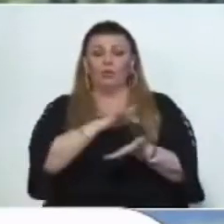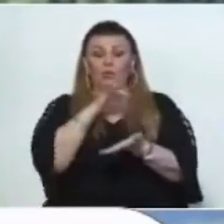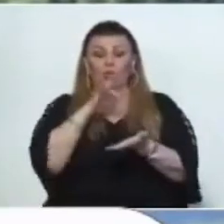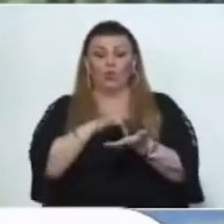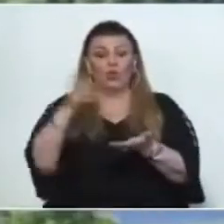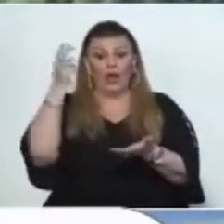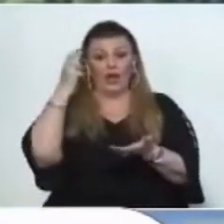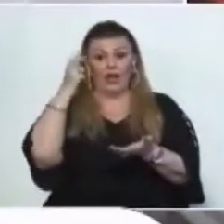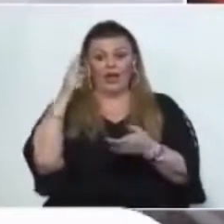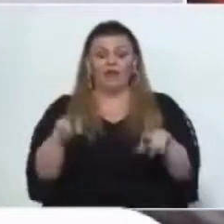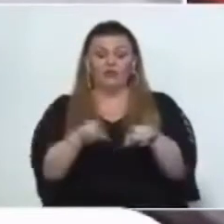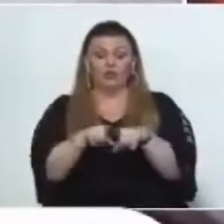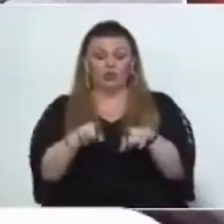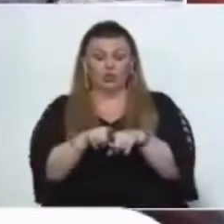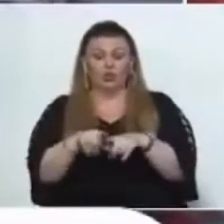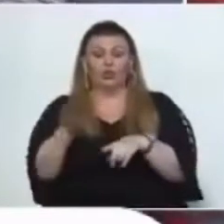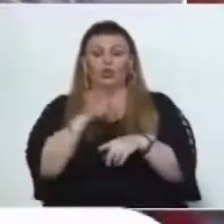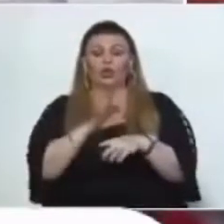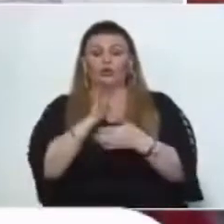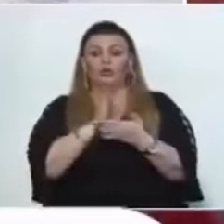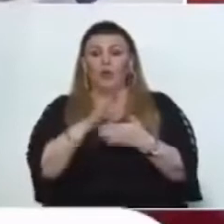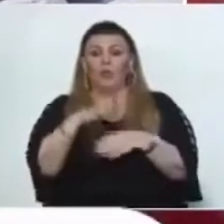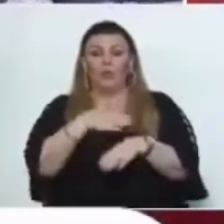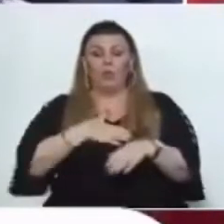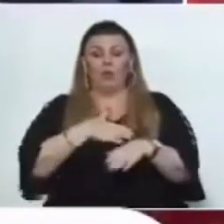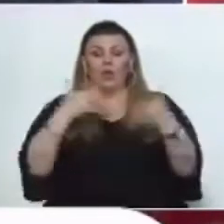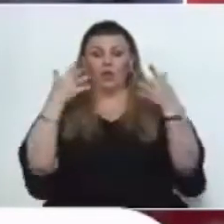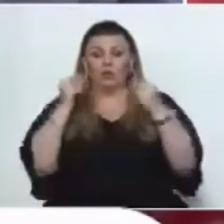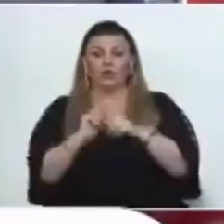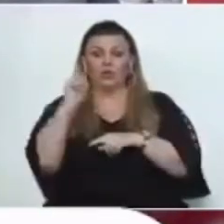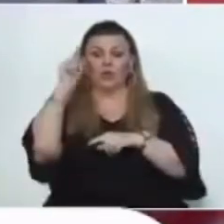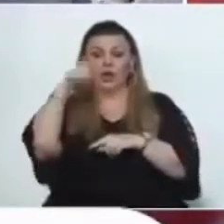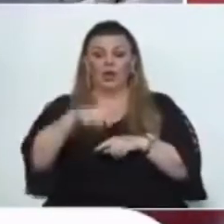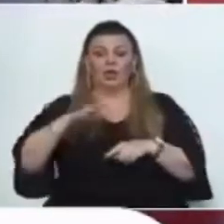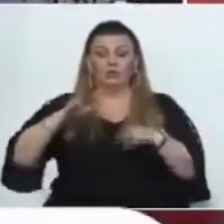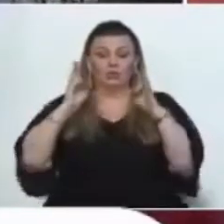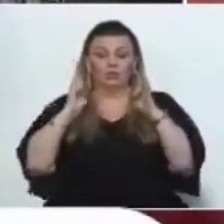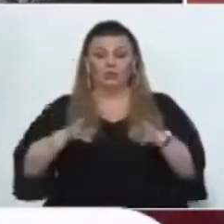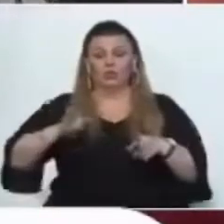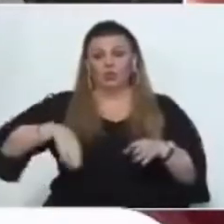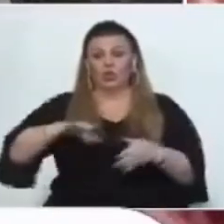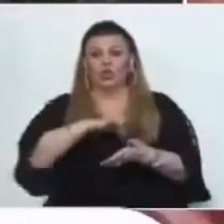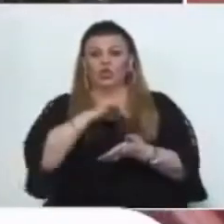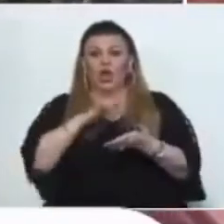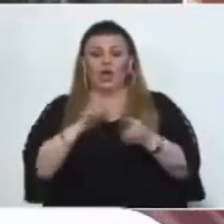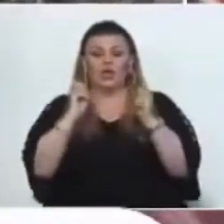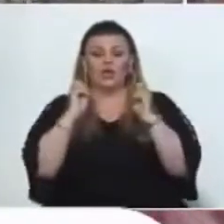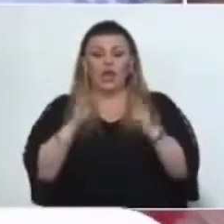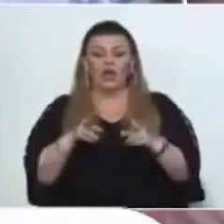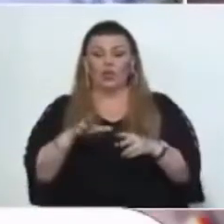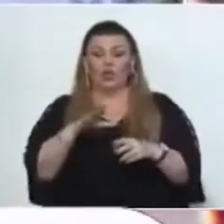də gərginlik hiss olunur. Bazar günü atılan raketlərdən sonra şəhərin təhlükəsizliyi